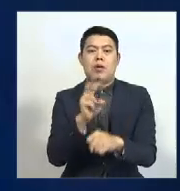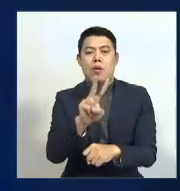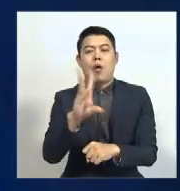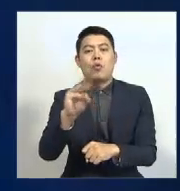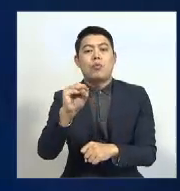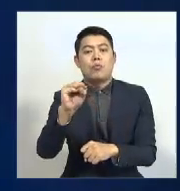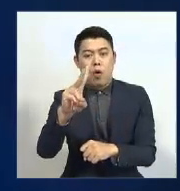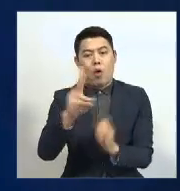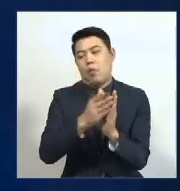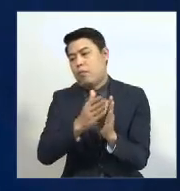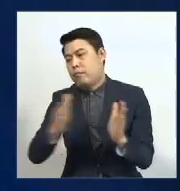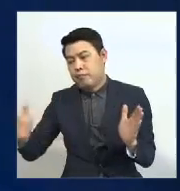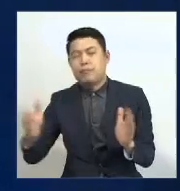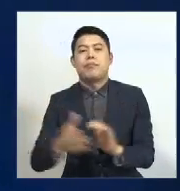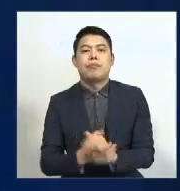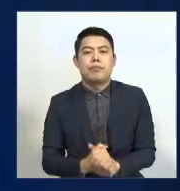23 พฤษภาคม 2562เป็นต้นไป